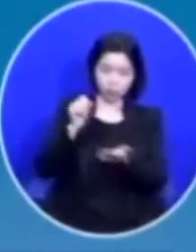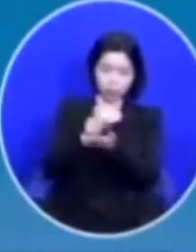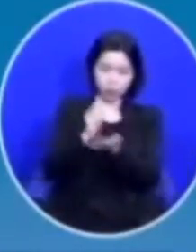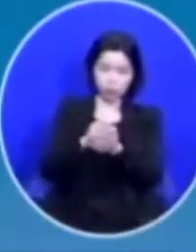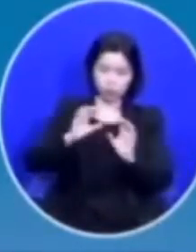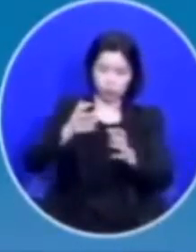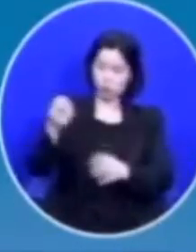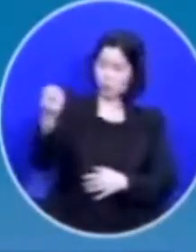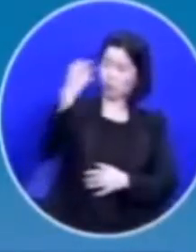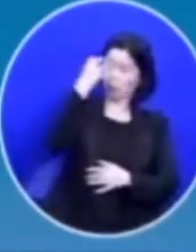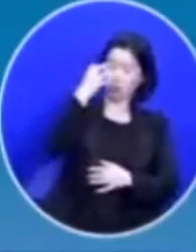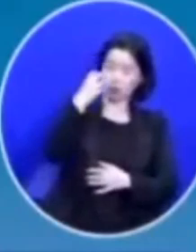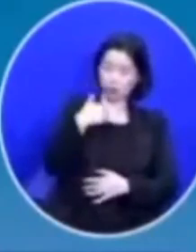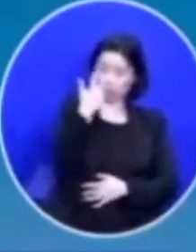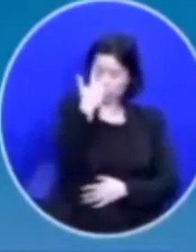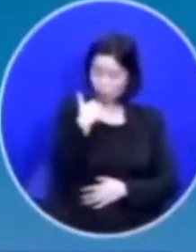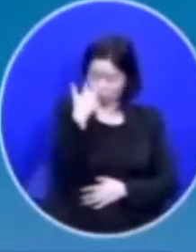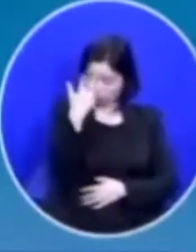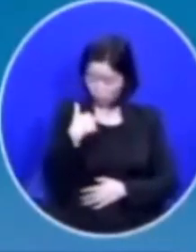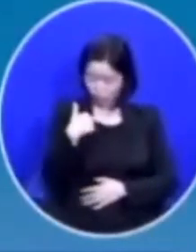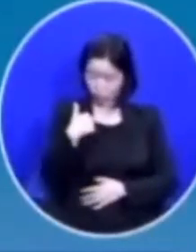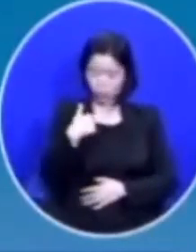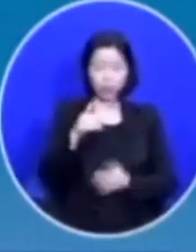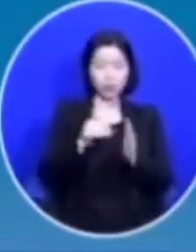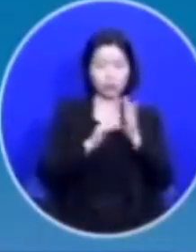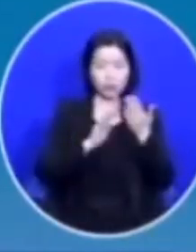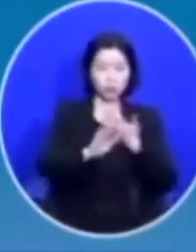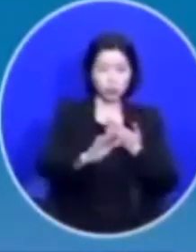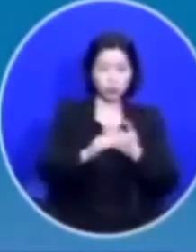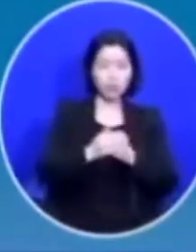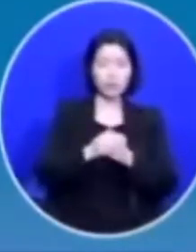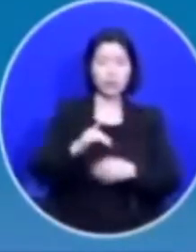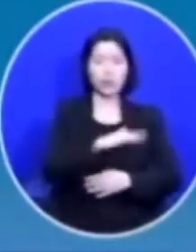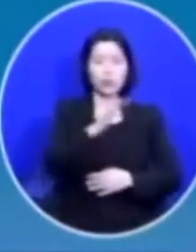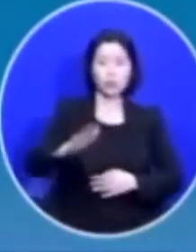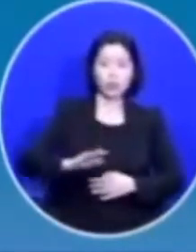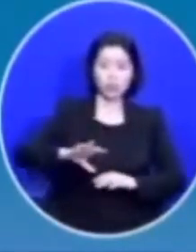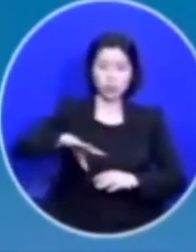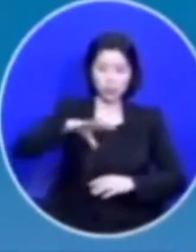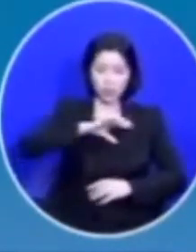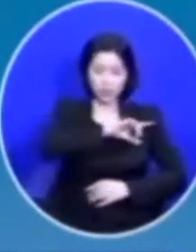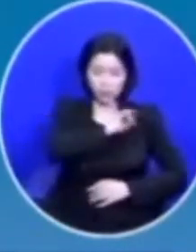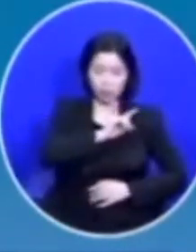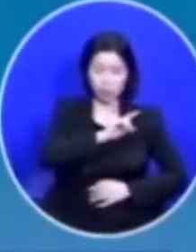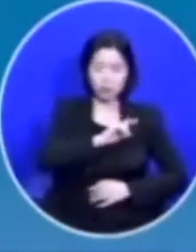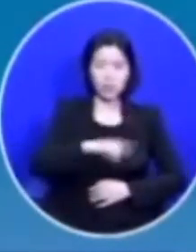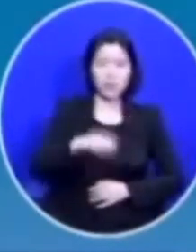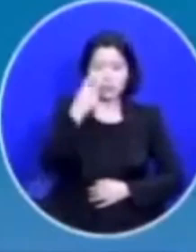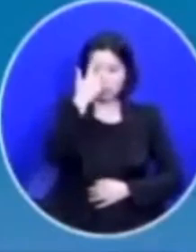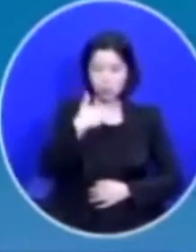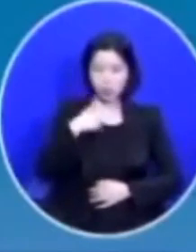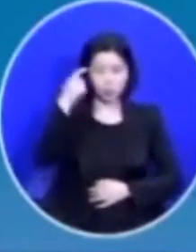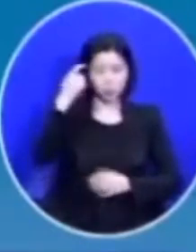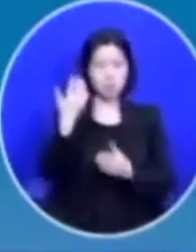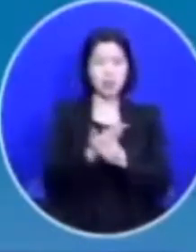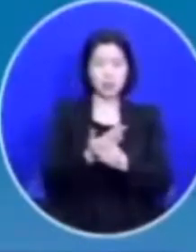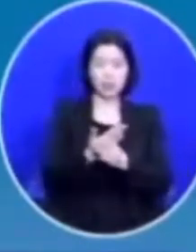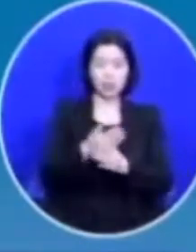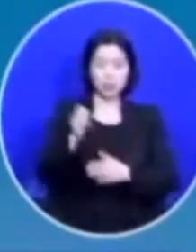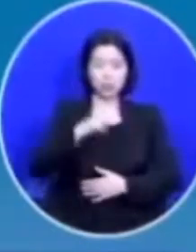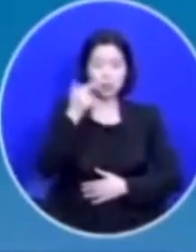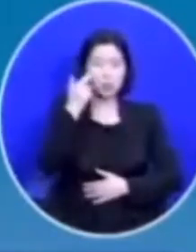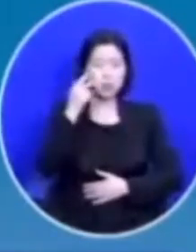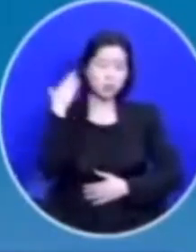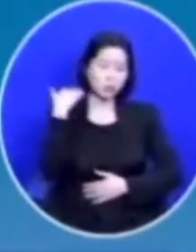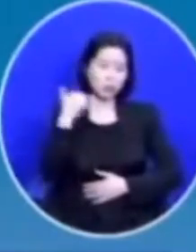맞고 그리고는 두 눈을 실명한 후 우리나라 최초의 시각장애인 박사 미국 백악관